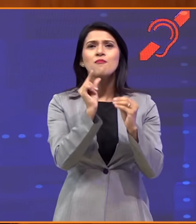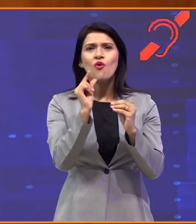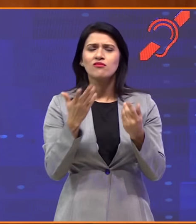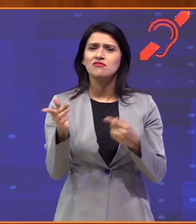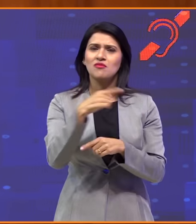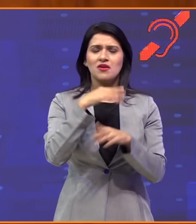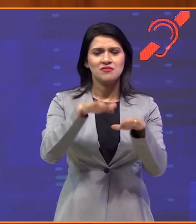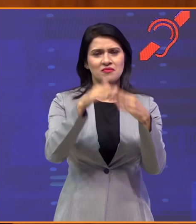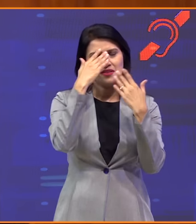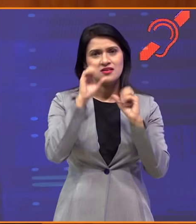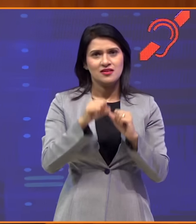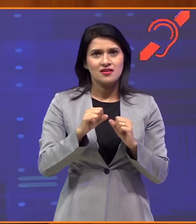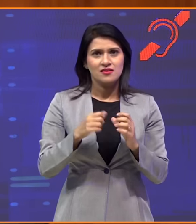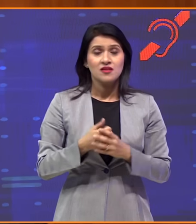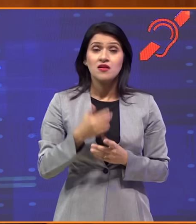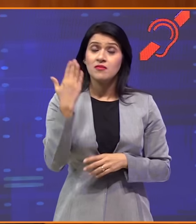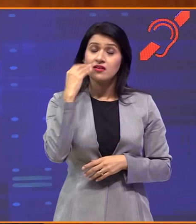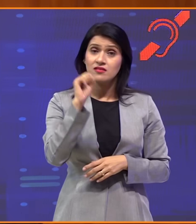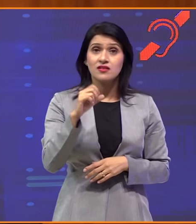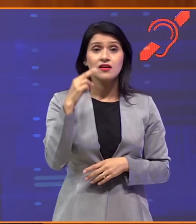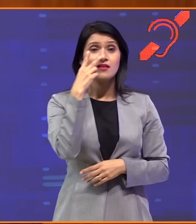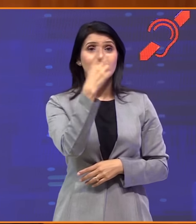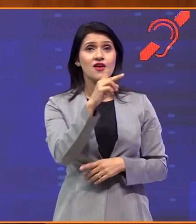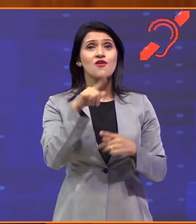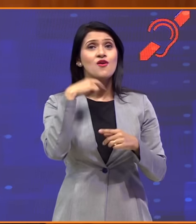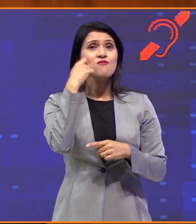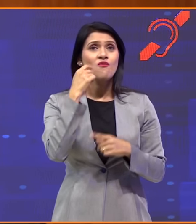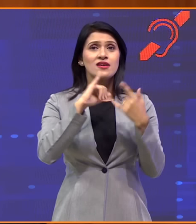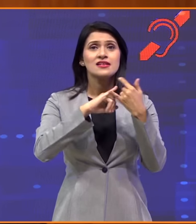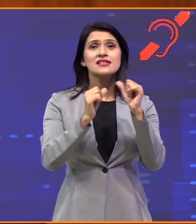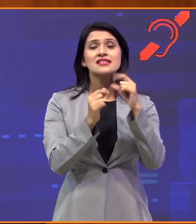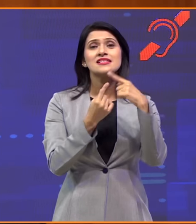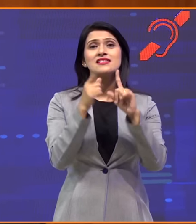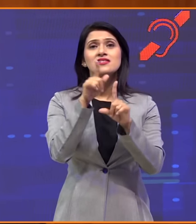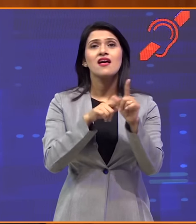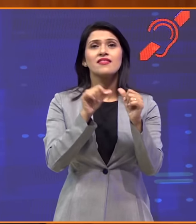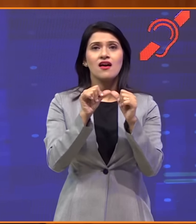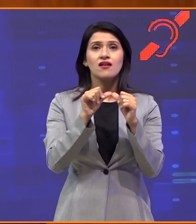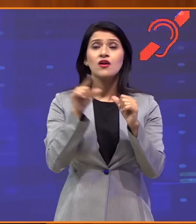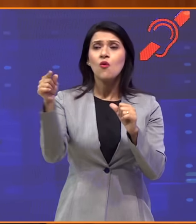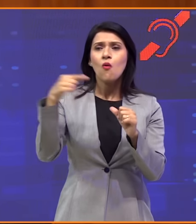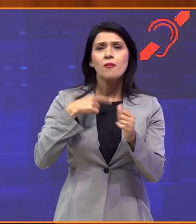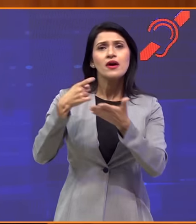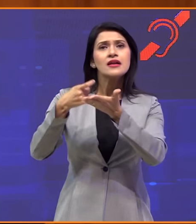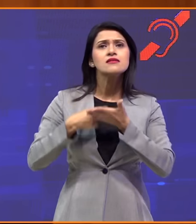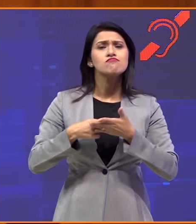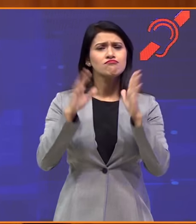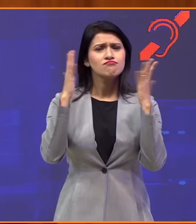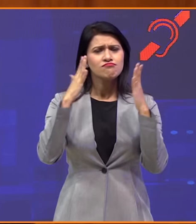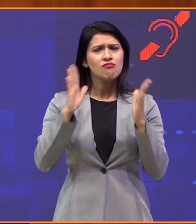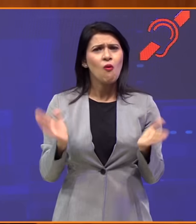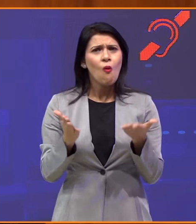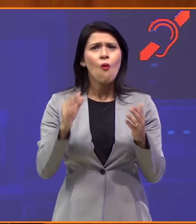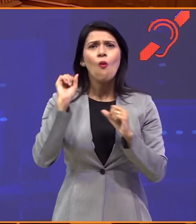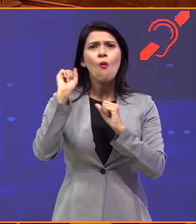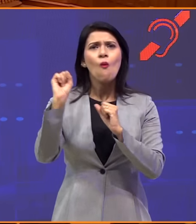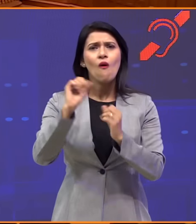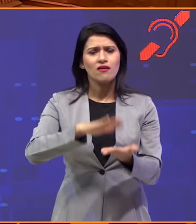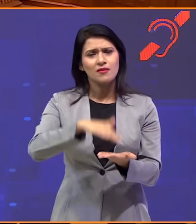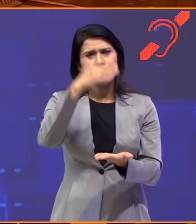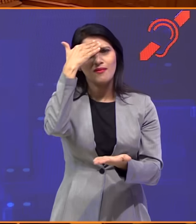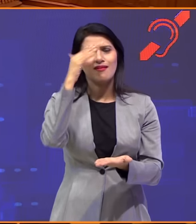थी और भरे सेट पे आकर के उसने ये मतलब वो तब्बू का मेरे लिए जो है वो अप्रिशिएट करने का एक उनका अंदाज था तो